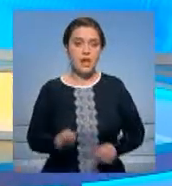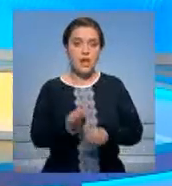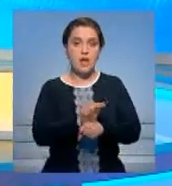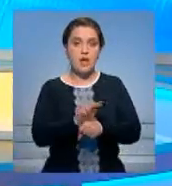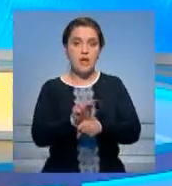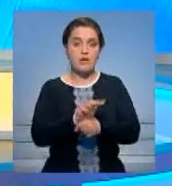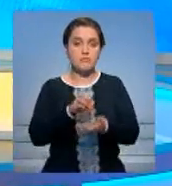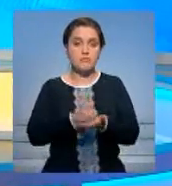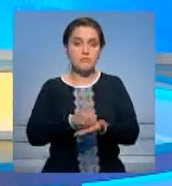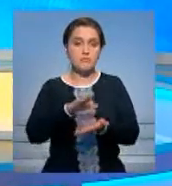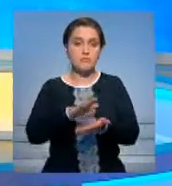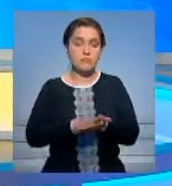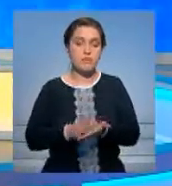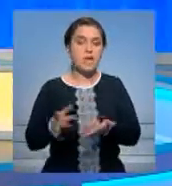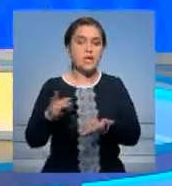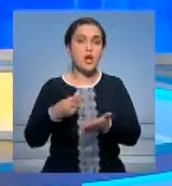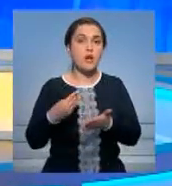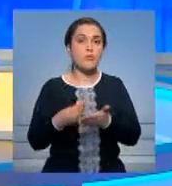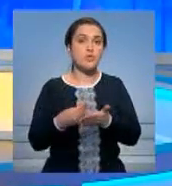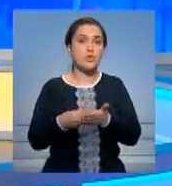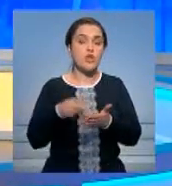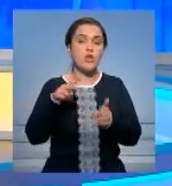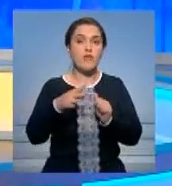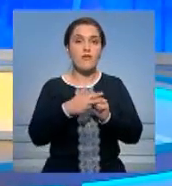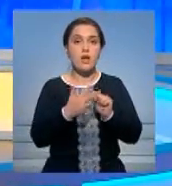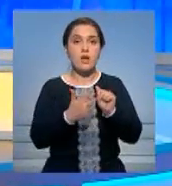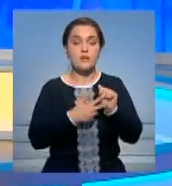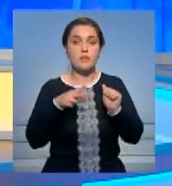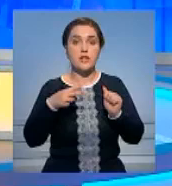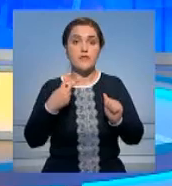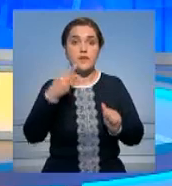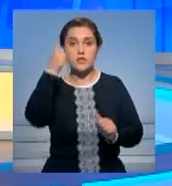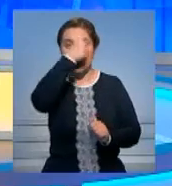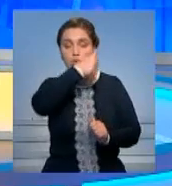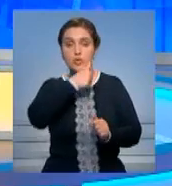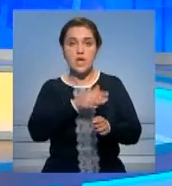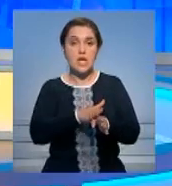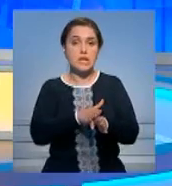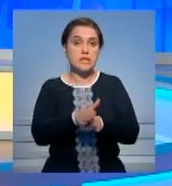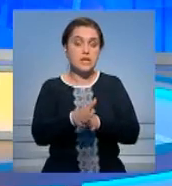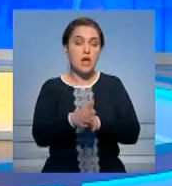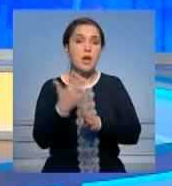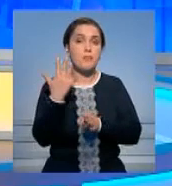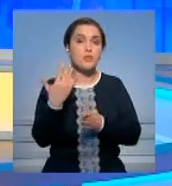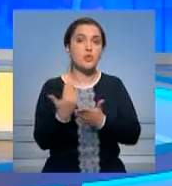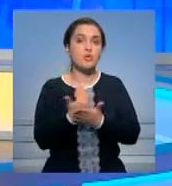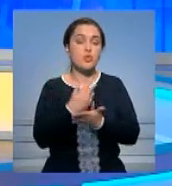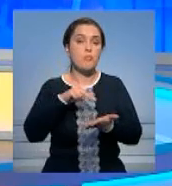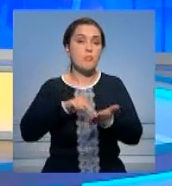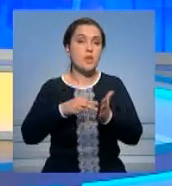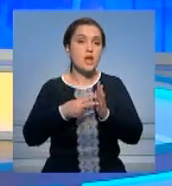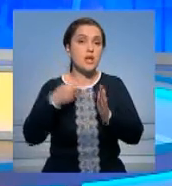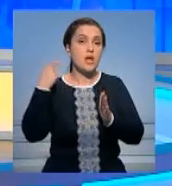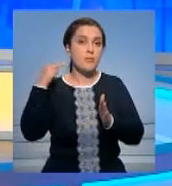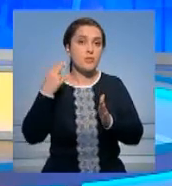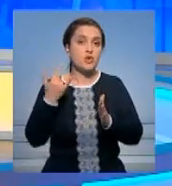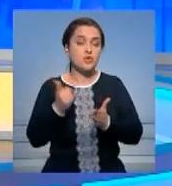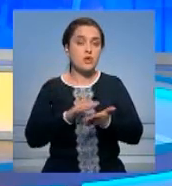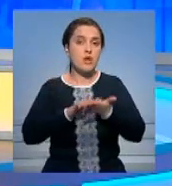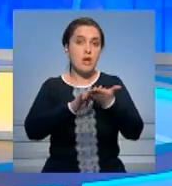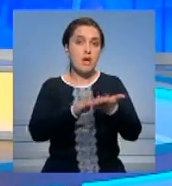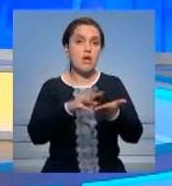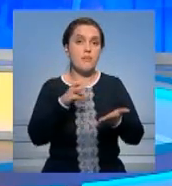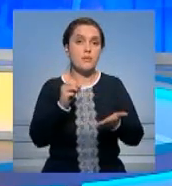Поправки в республиканский бюджет на 2018-2020 годы для реализации 5 социальных инициатив президента сегодня принял в работу Мажилис. Речь